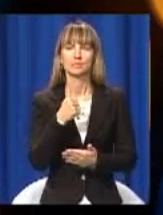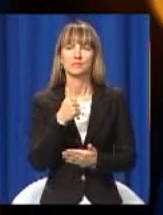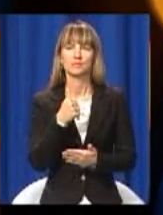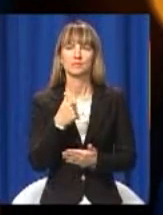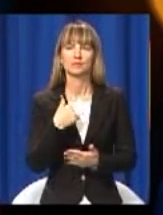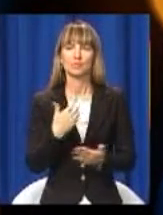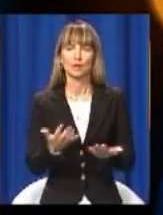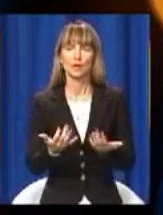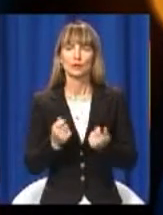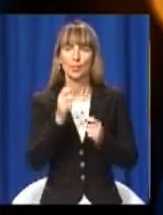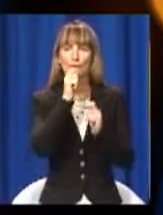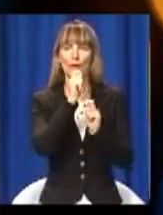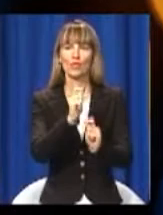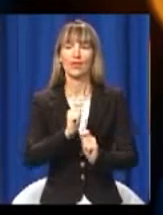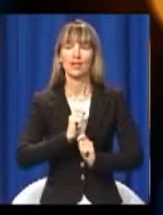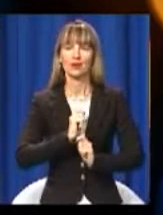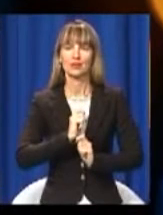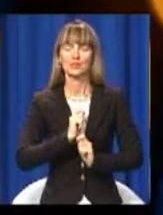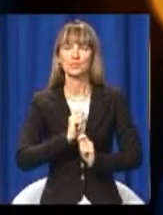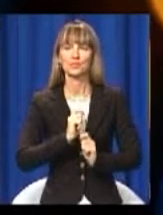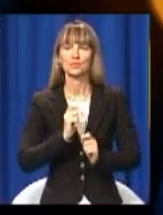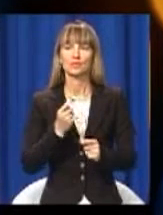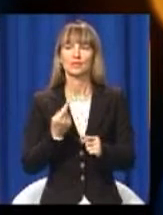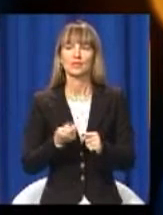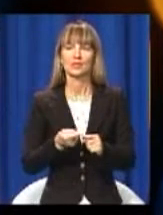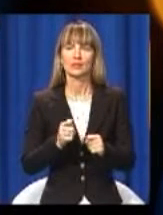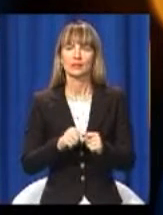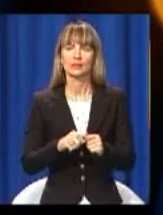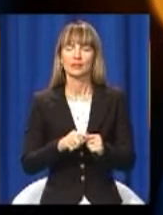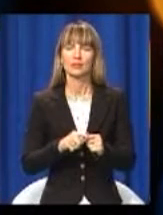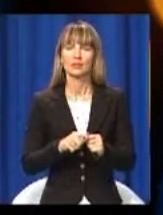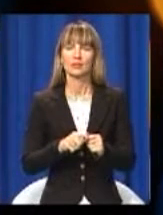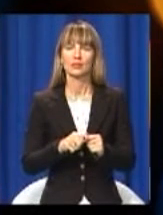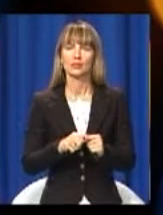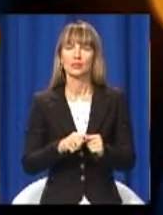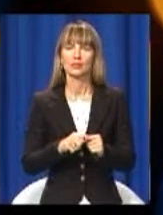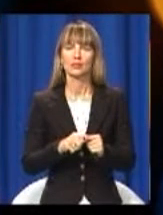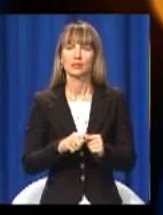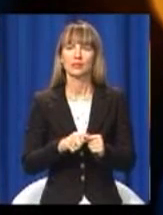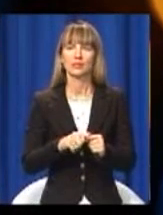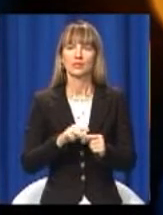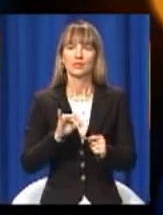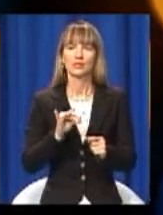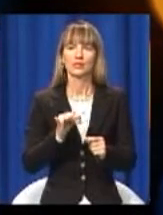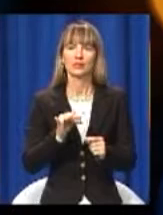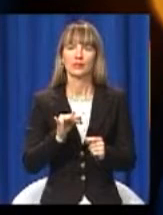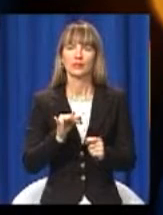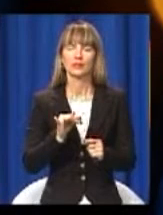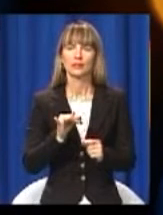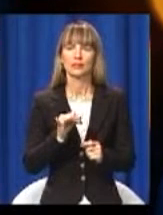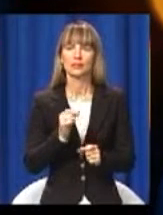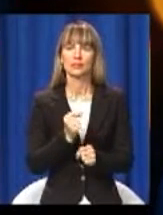мы получаем подарки. Это нужно послать гостей и нарядить нам